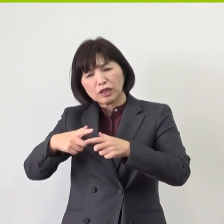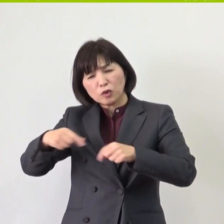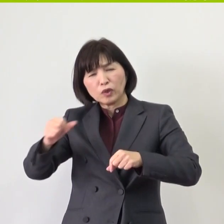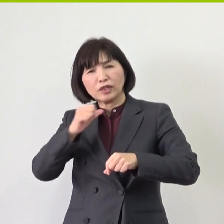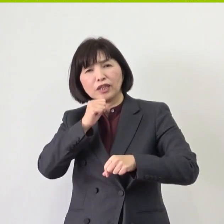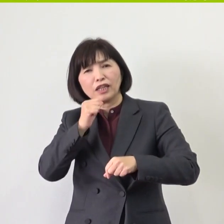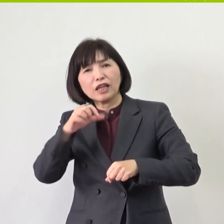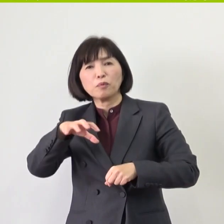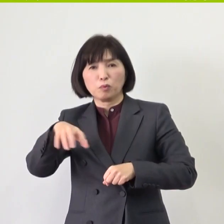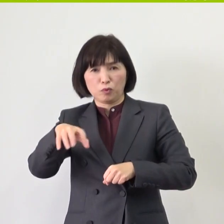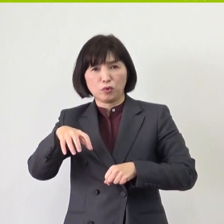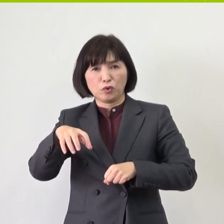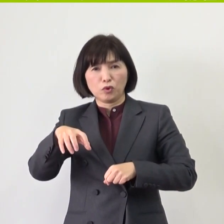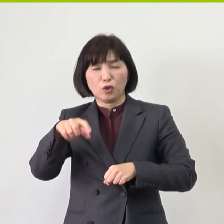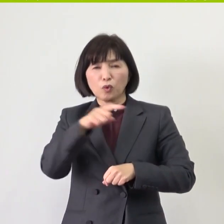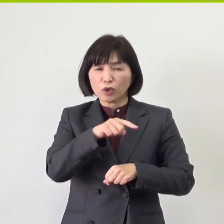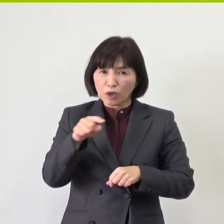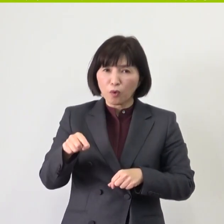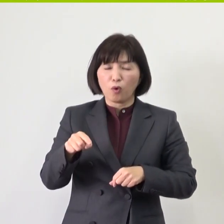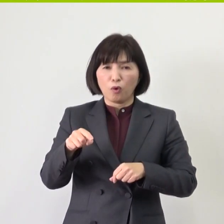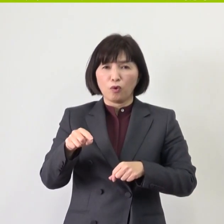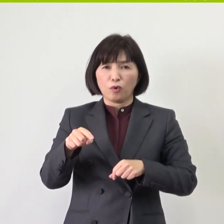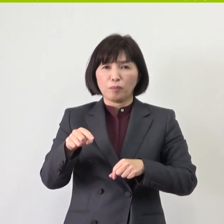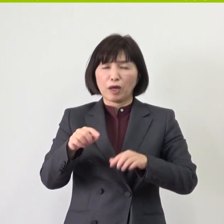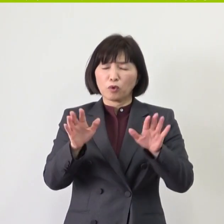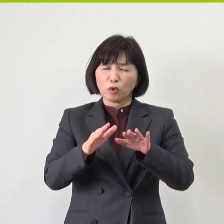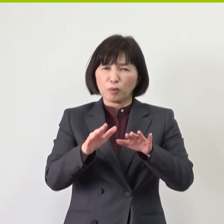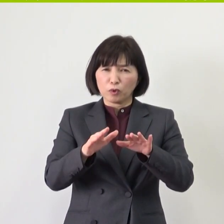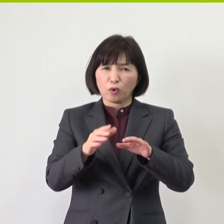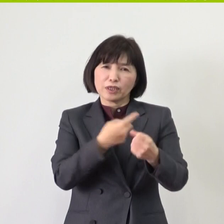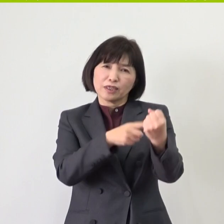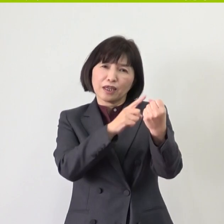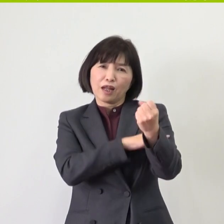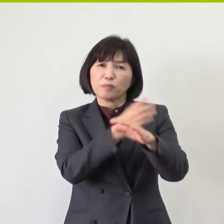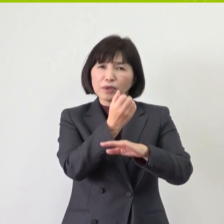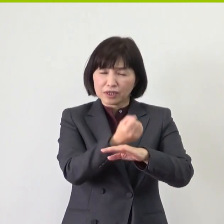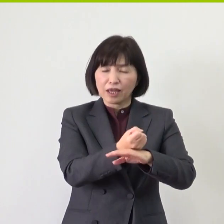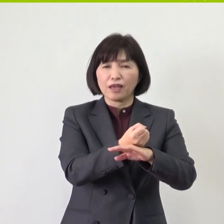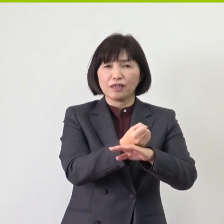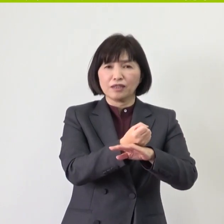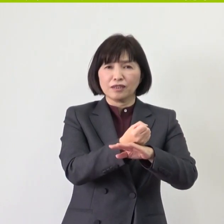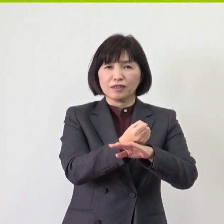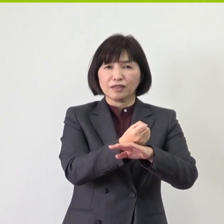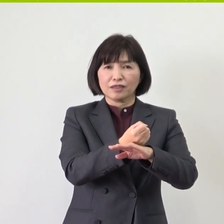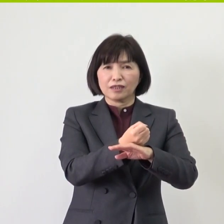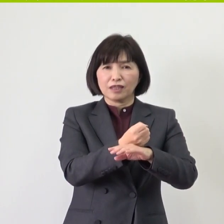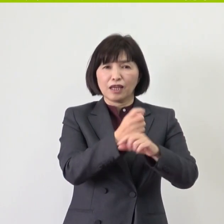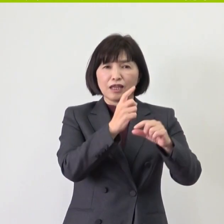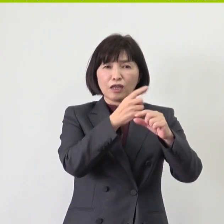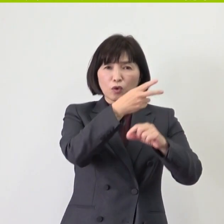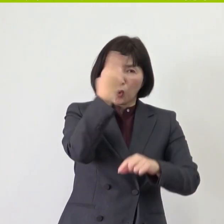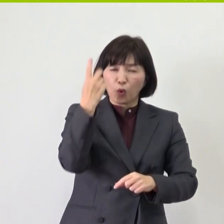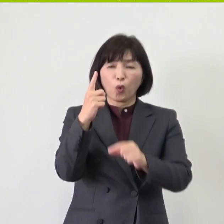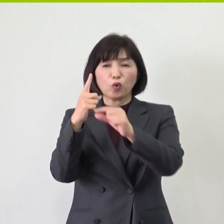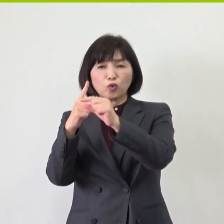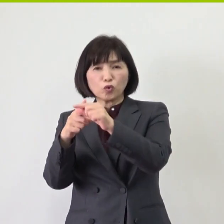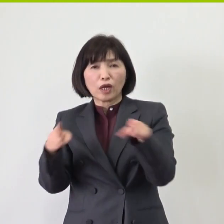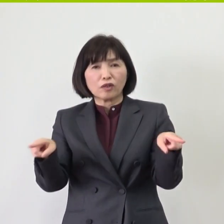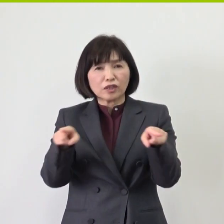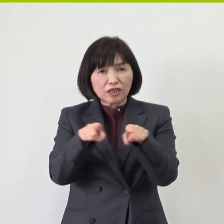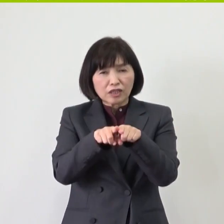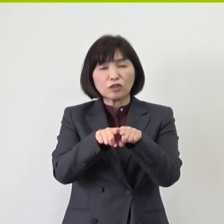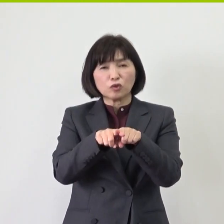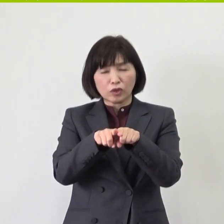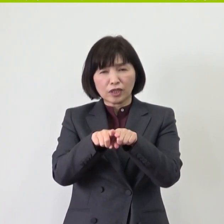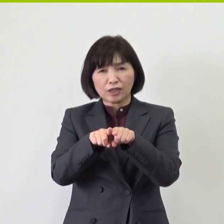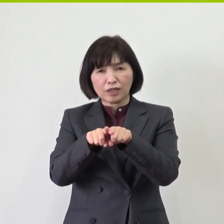認識をした中で、特に子どもたちの創造性を高めていく、創造性を高めていくためにはやはりこの中高が一貫で高校受験がないという